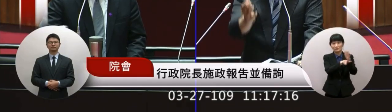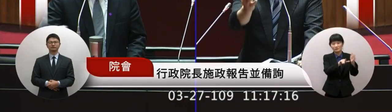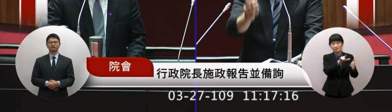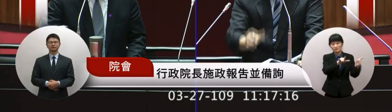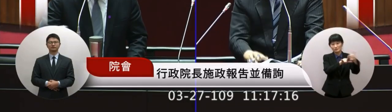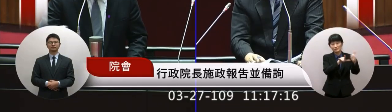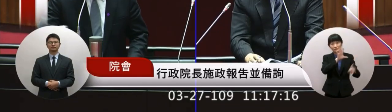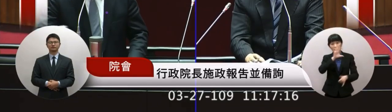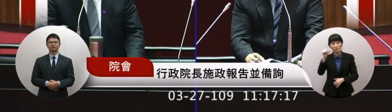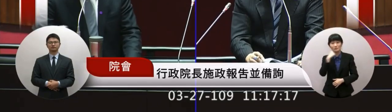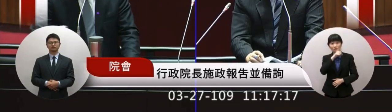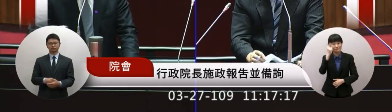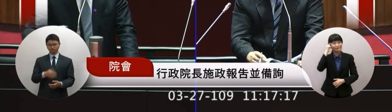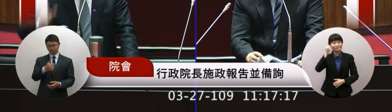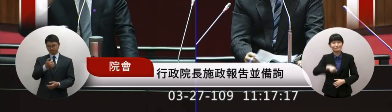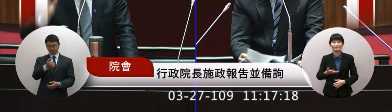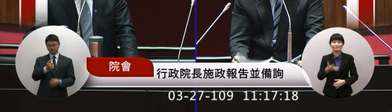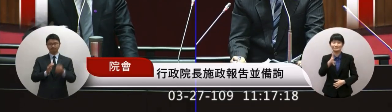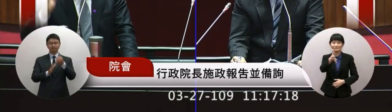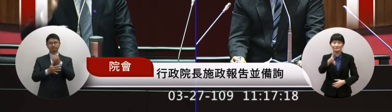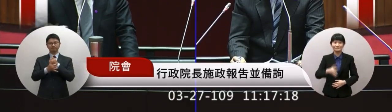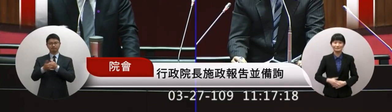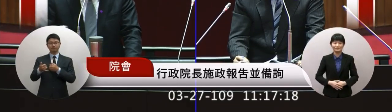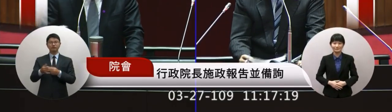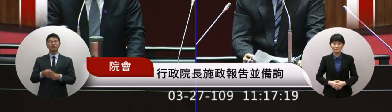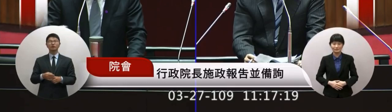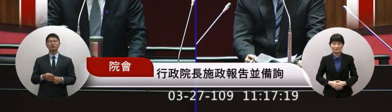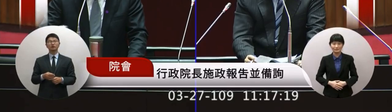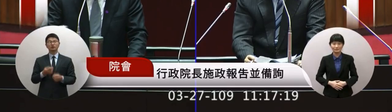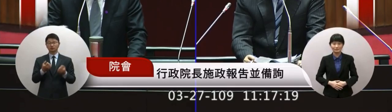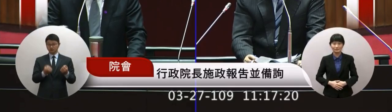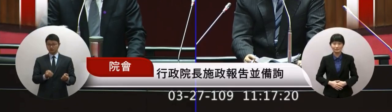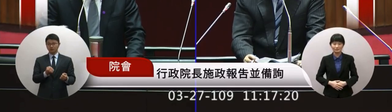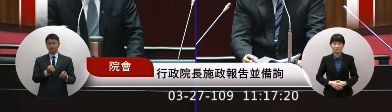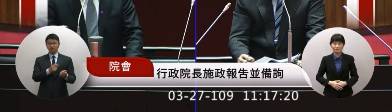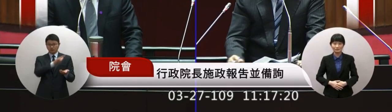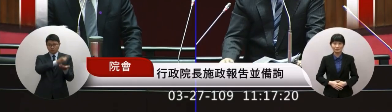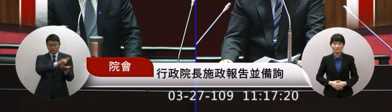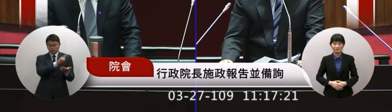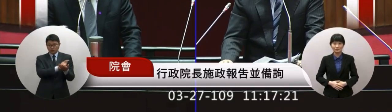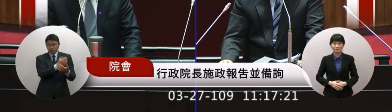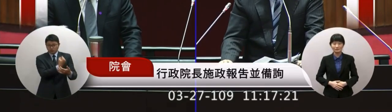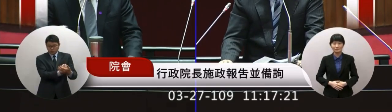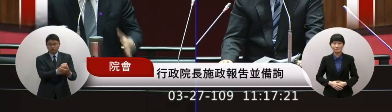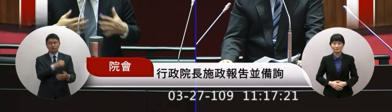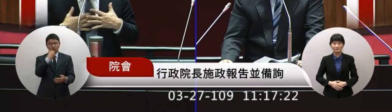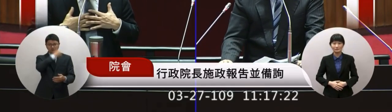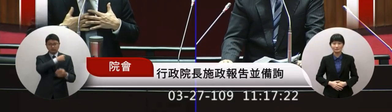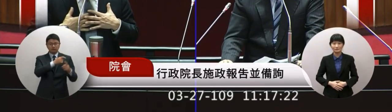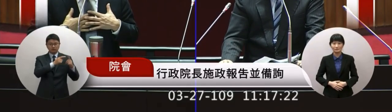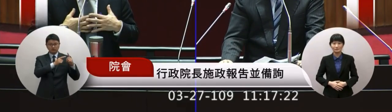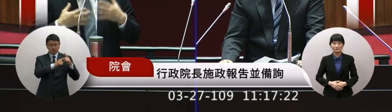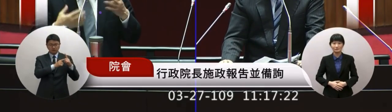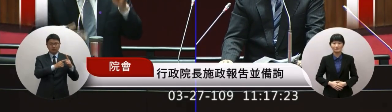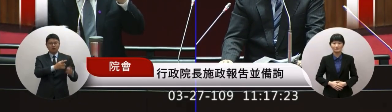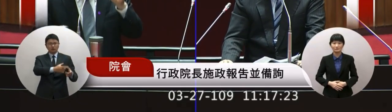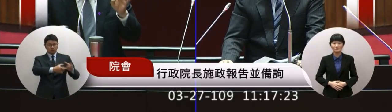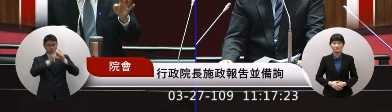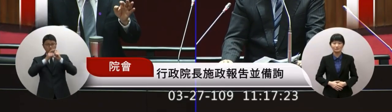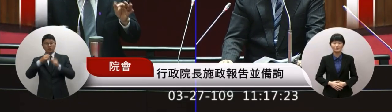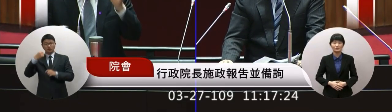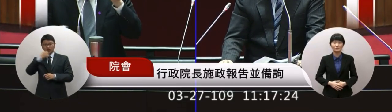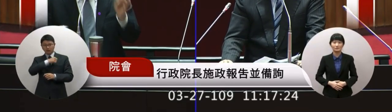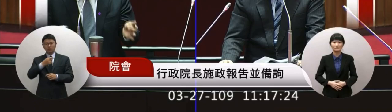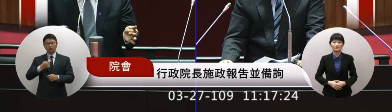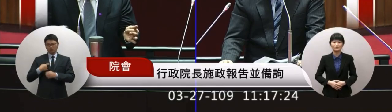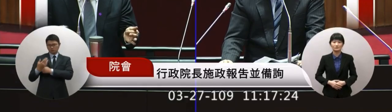亲返台？ 哎，谢谢委员。对于滞留武汉的国人同胞返台，政府始终用尽